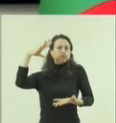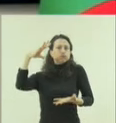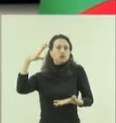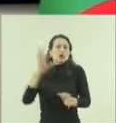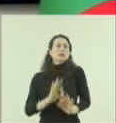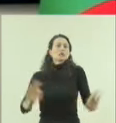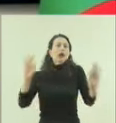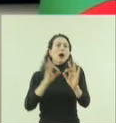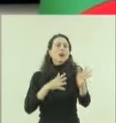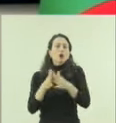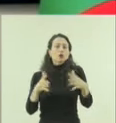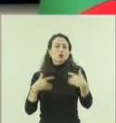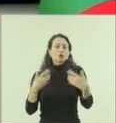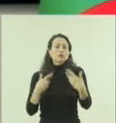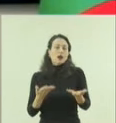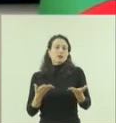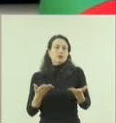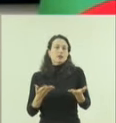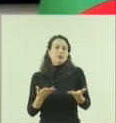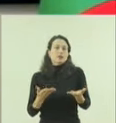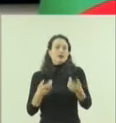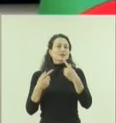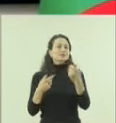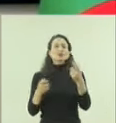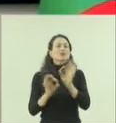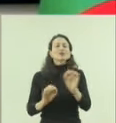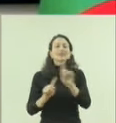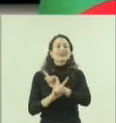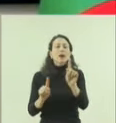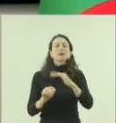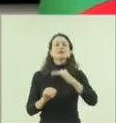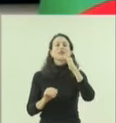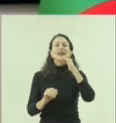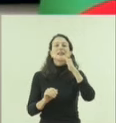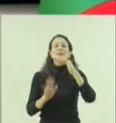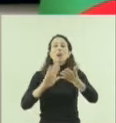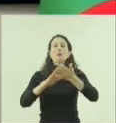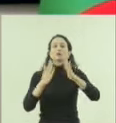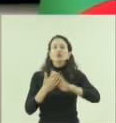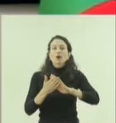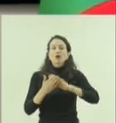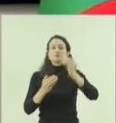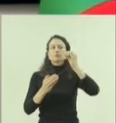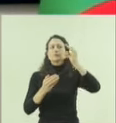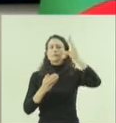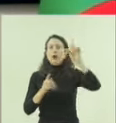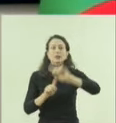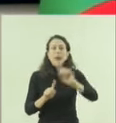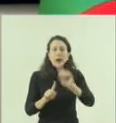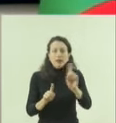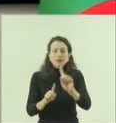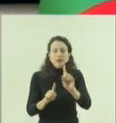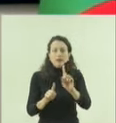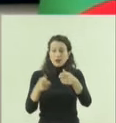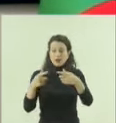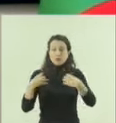Защото няма хора, които да са учили подобния, електротехници, механици. И заощо целият